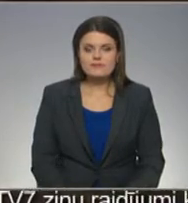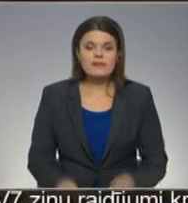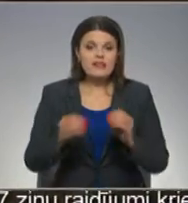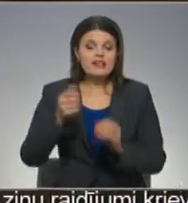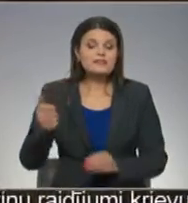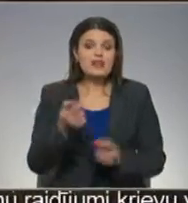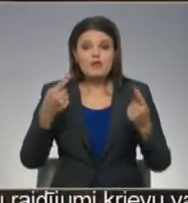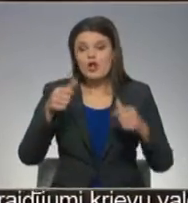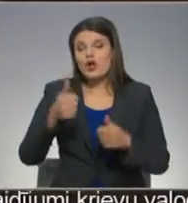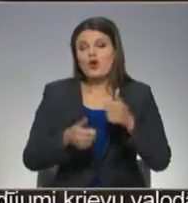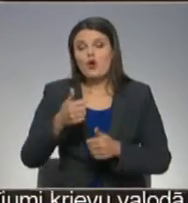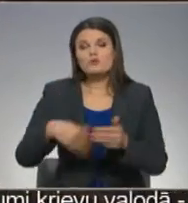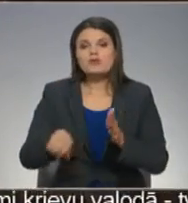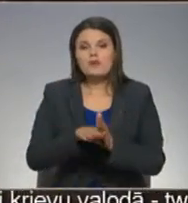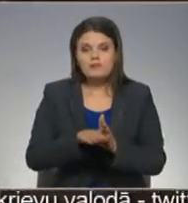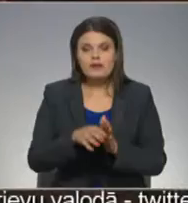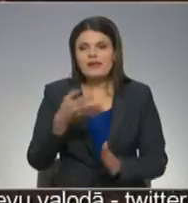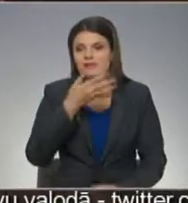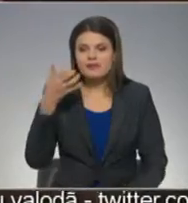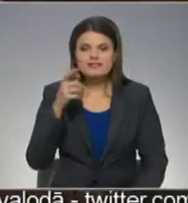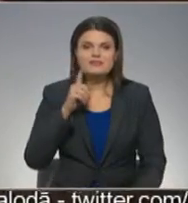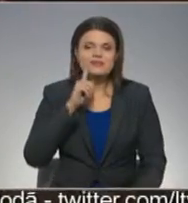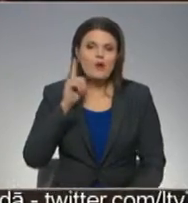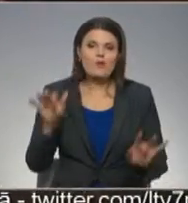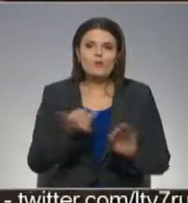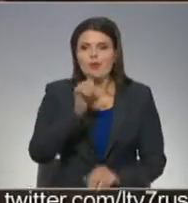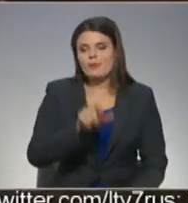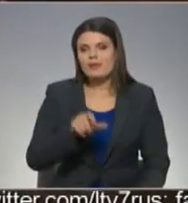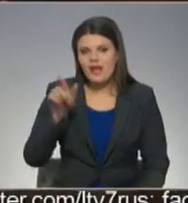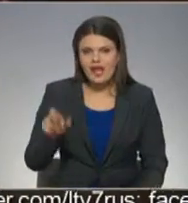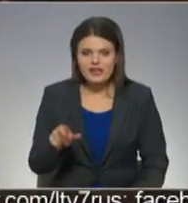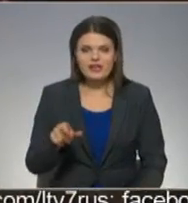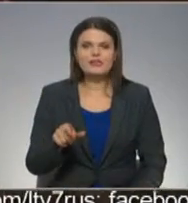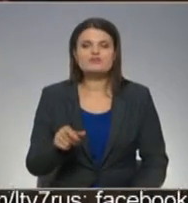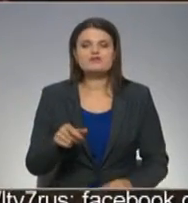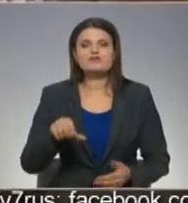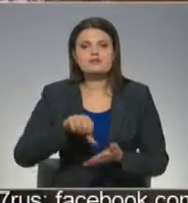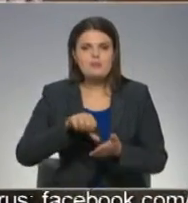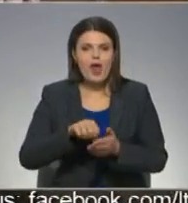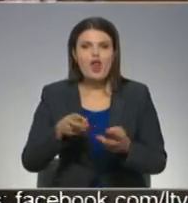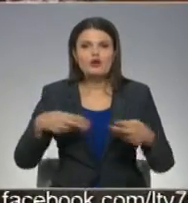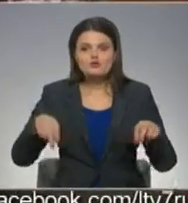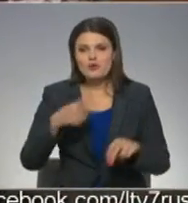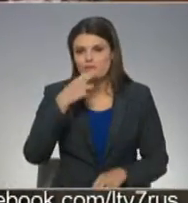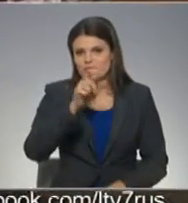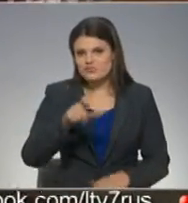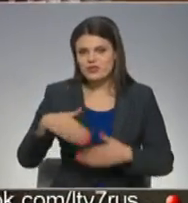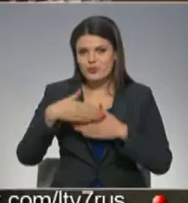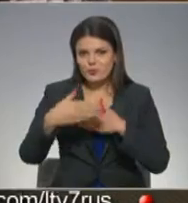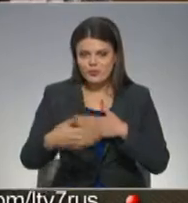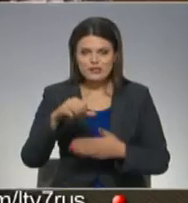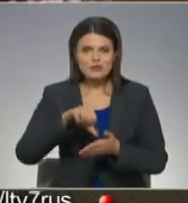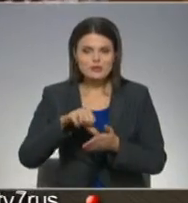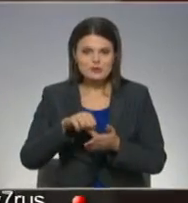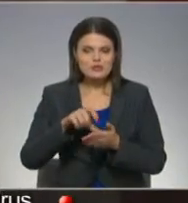Desmit gadu laikā konkursā piedalījušies teju 500 jauno pianistu. Spēlēja žūries un skatītāju priekšā, konkursa dalībnieki pilnveido savas